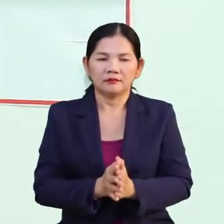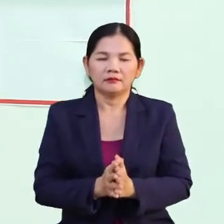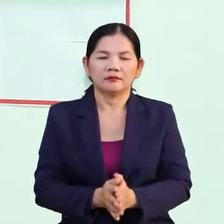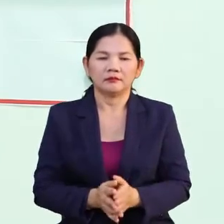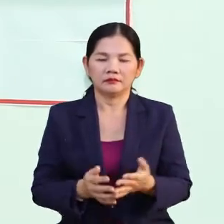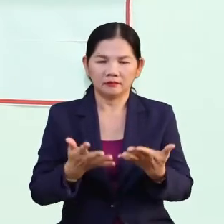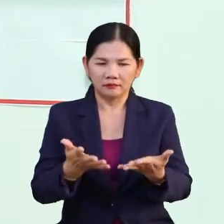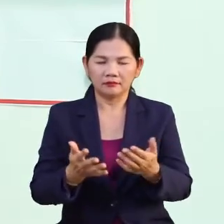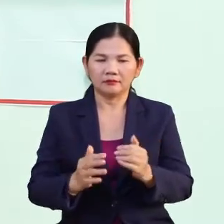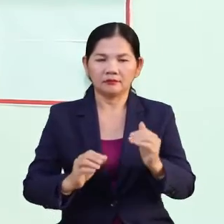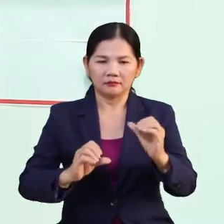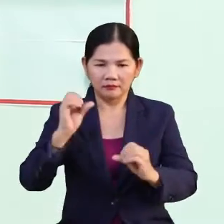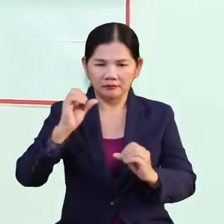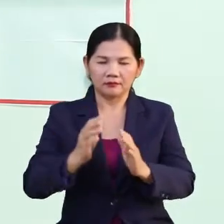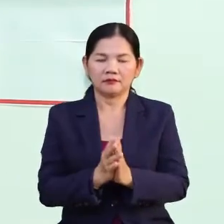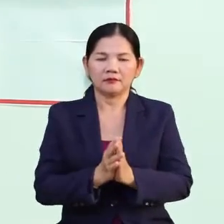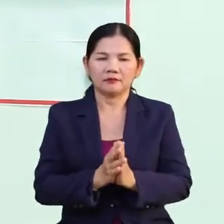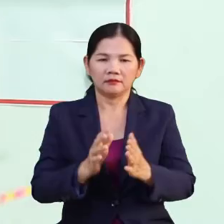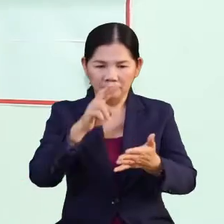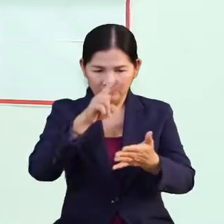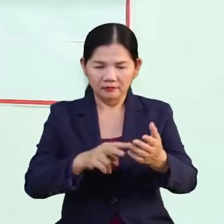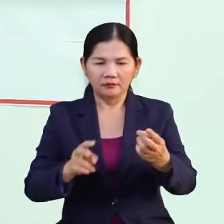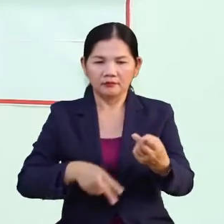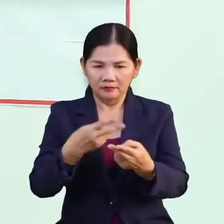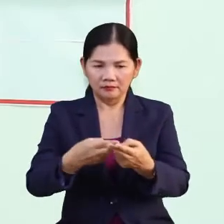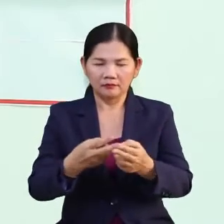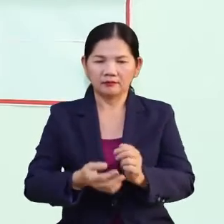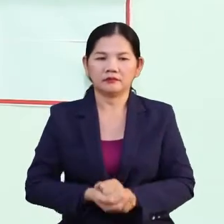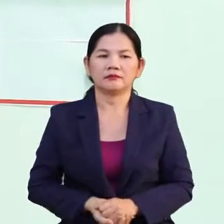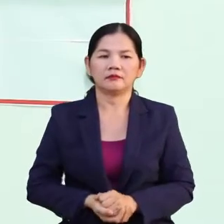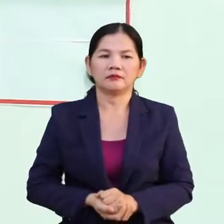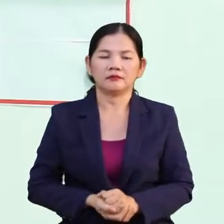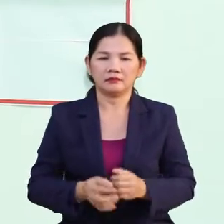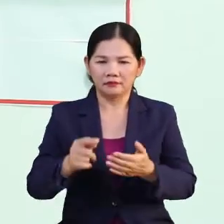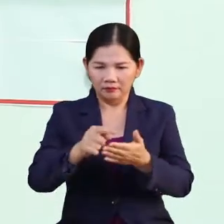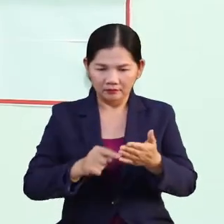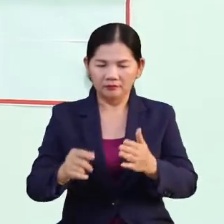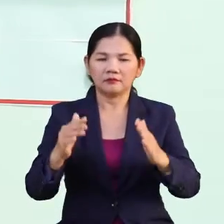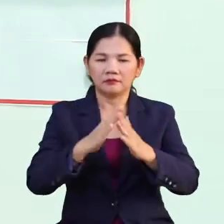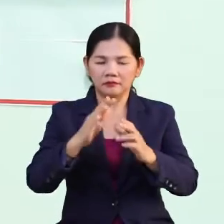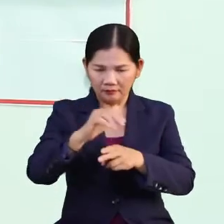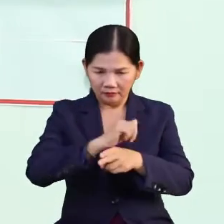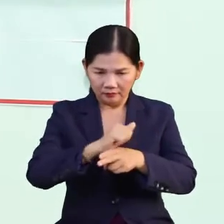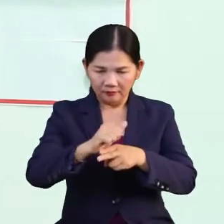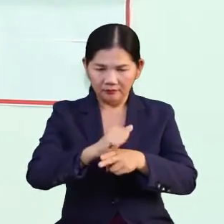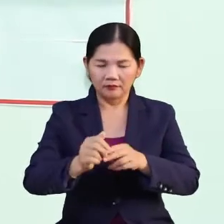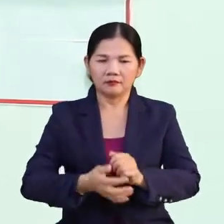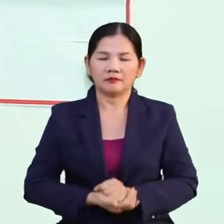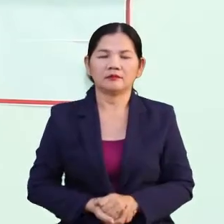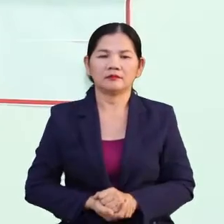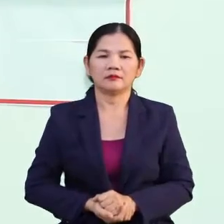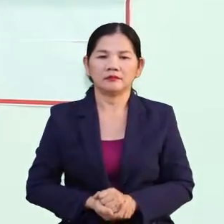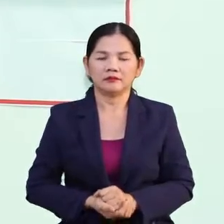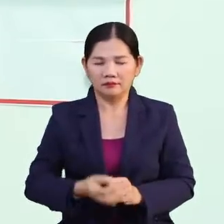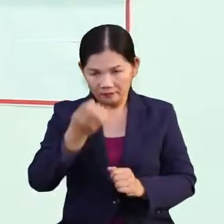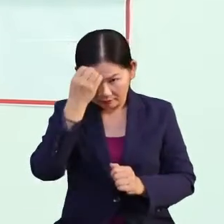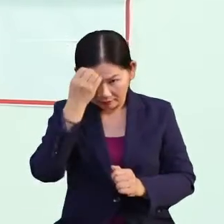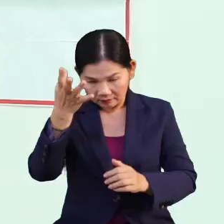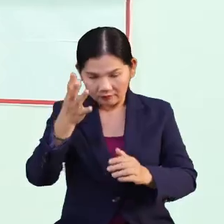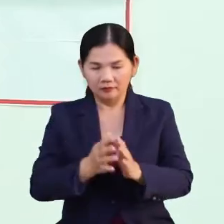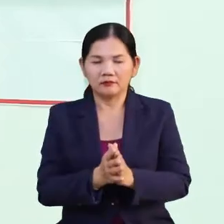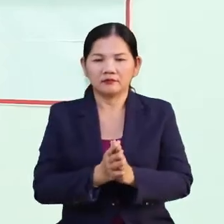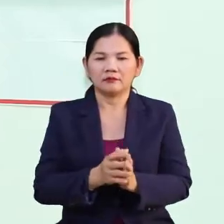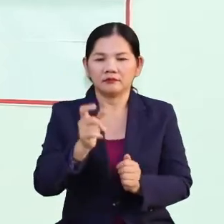ពីនេះទៀតណាកូនណាតើឥឡូវអ្នកគ្រូអានចម្លើយចាកំណែកិច្ចការផ្ទះដើម្បីខ្